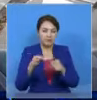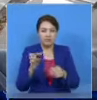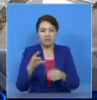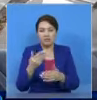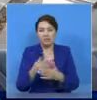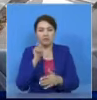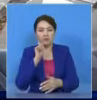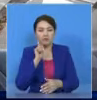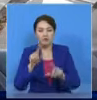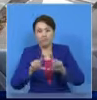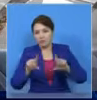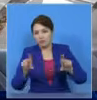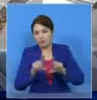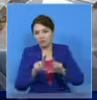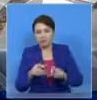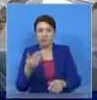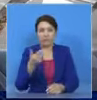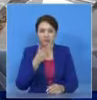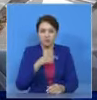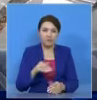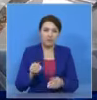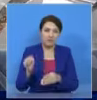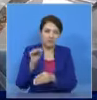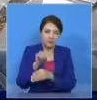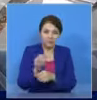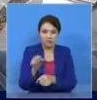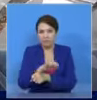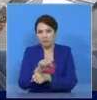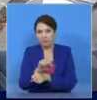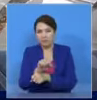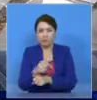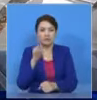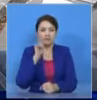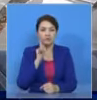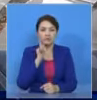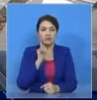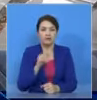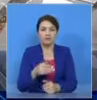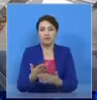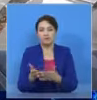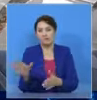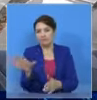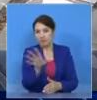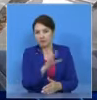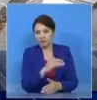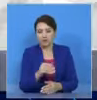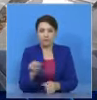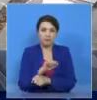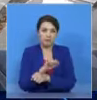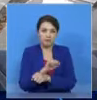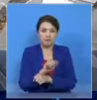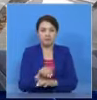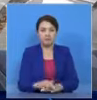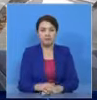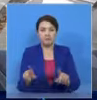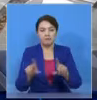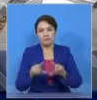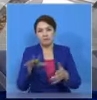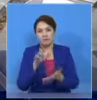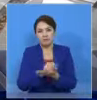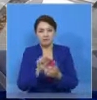удобное расположение со своей парковкой собственные из удобные удобным доступом для всех водителей помещения сдаются в